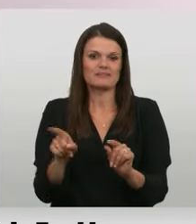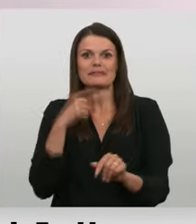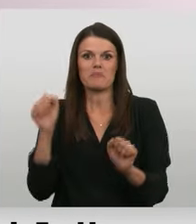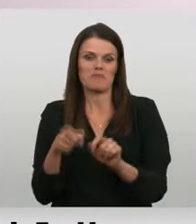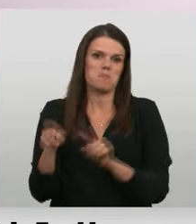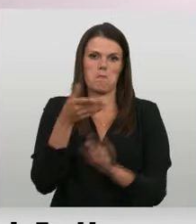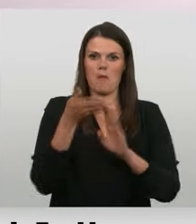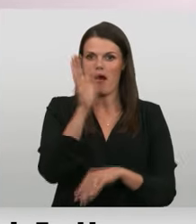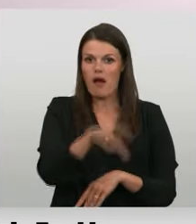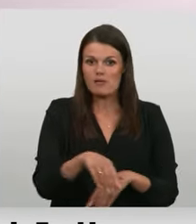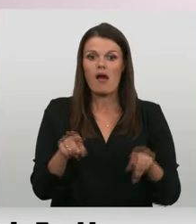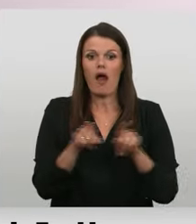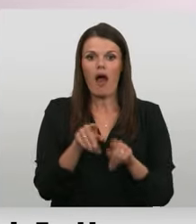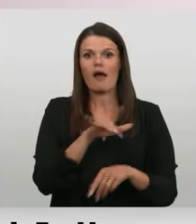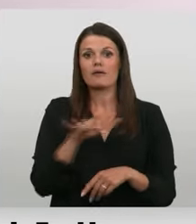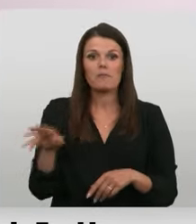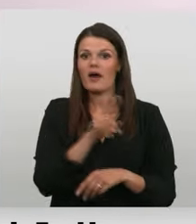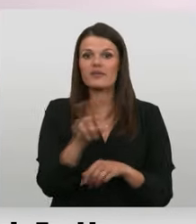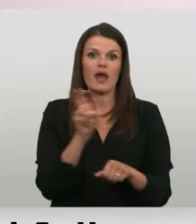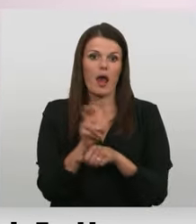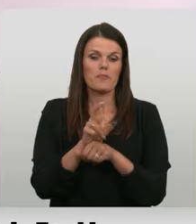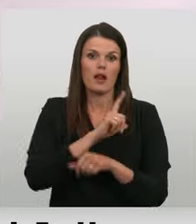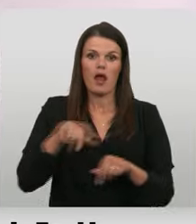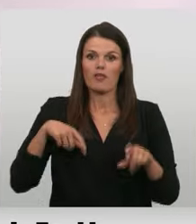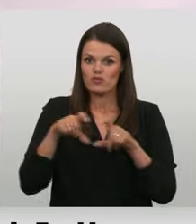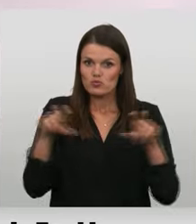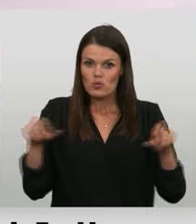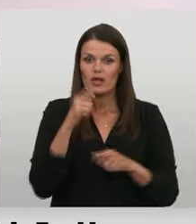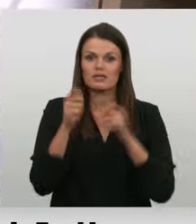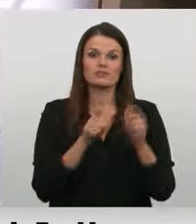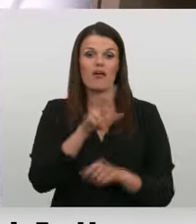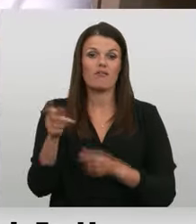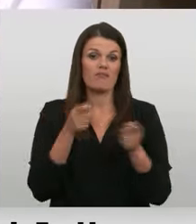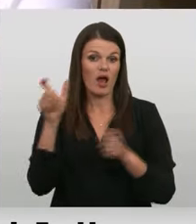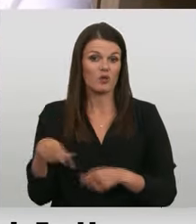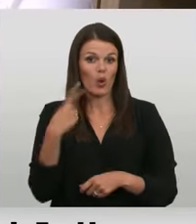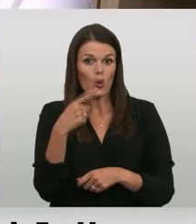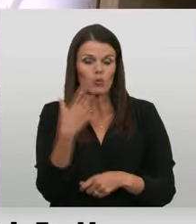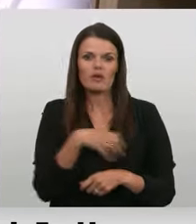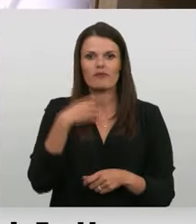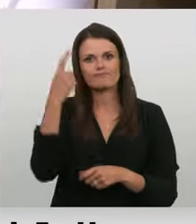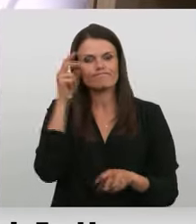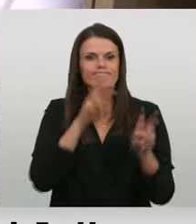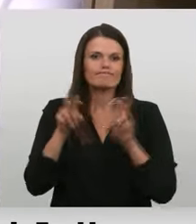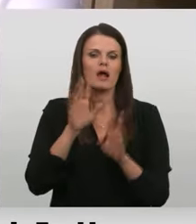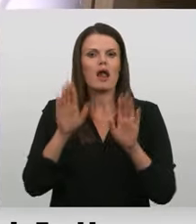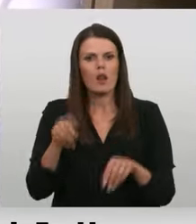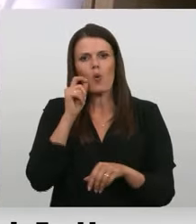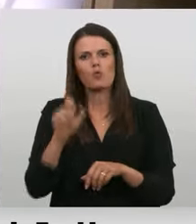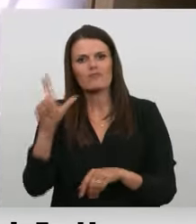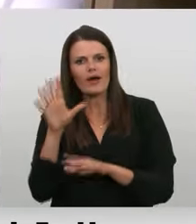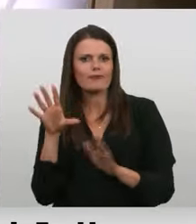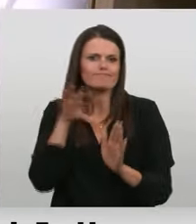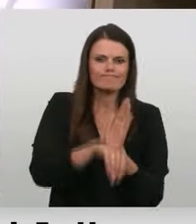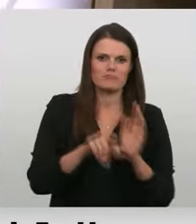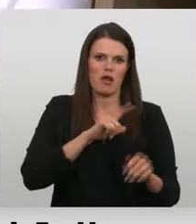Arī tāpēc, ka bērni neapmeklē latviešu skolas. Ziedot LV vadītāja uzsver, ka jāmeklē veidi ukraiņu dziļākai integrācijai